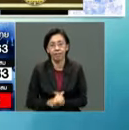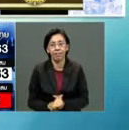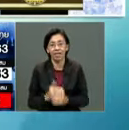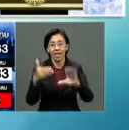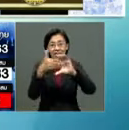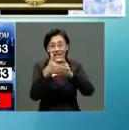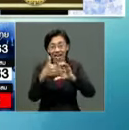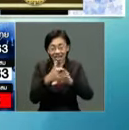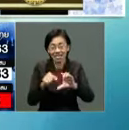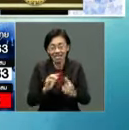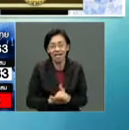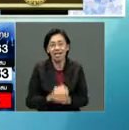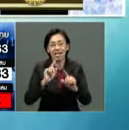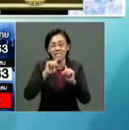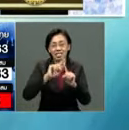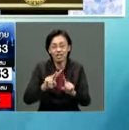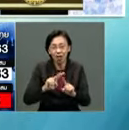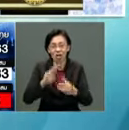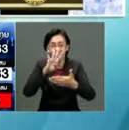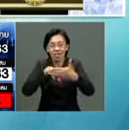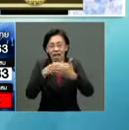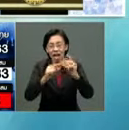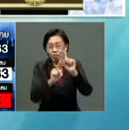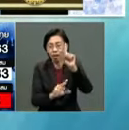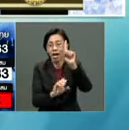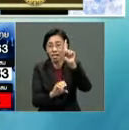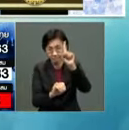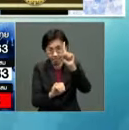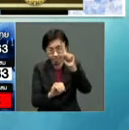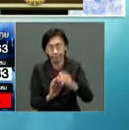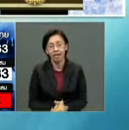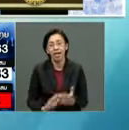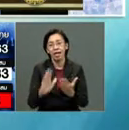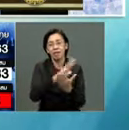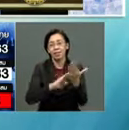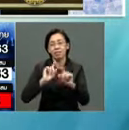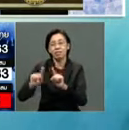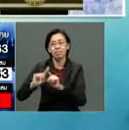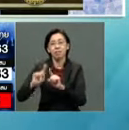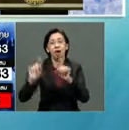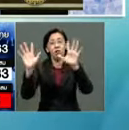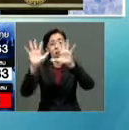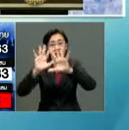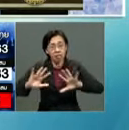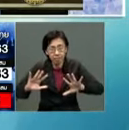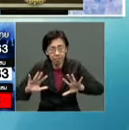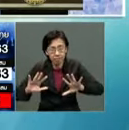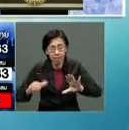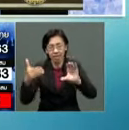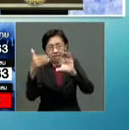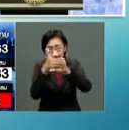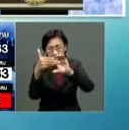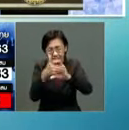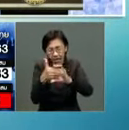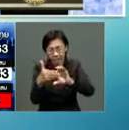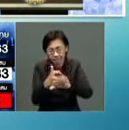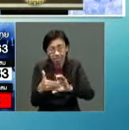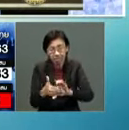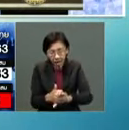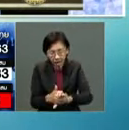ยนำเสนอ50อันดับแรกแล้วก็กลุ่มประเทศอาเซียนนะครับเราก็จะไปใส่เข้าไปอยู่